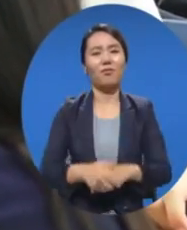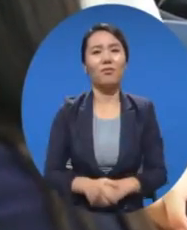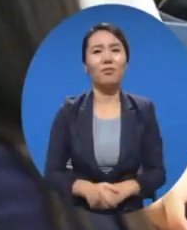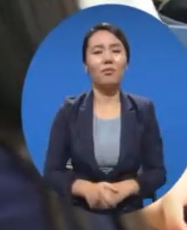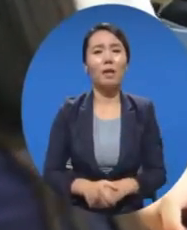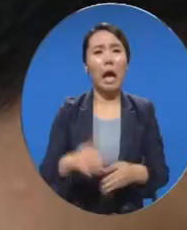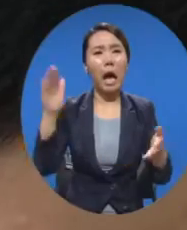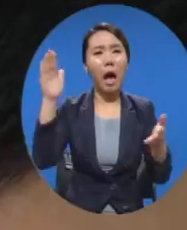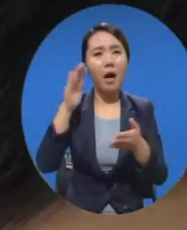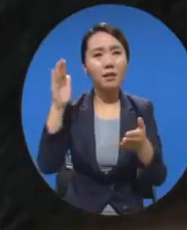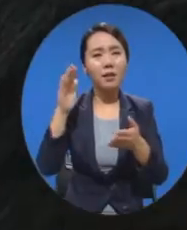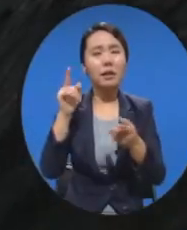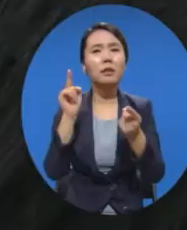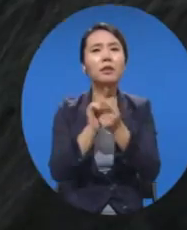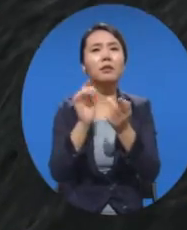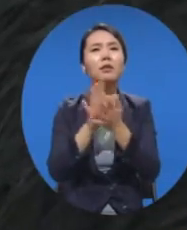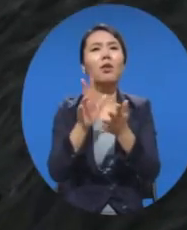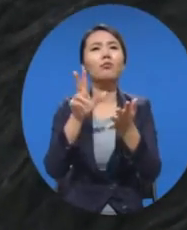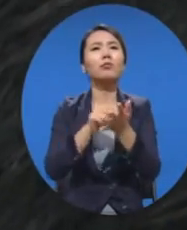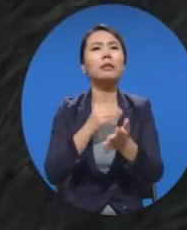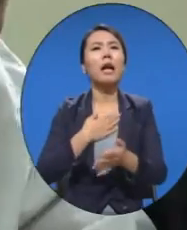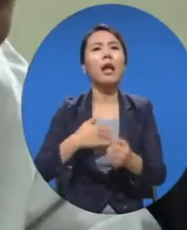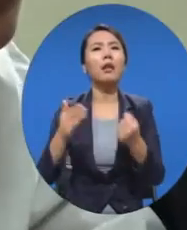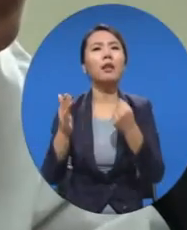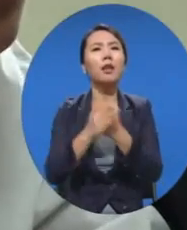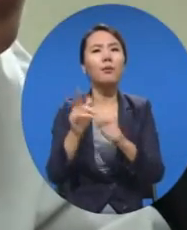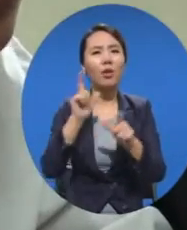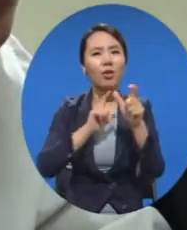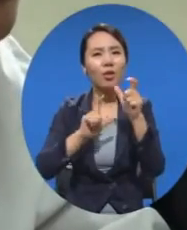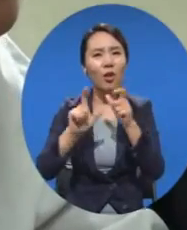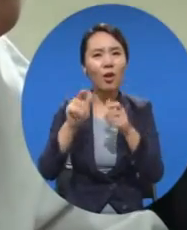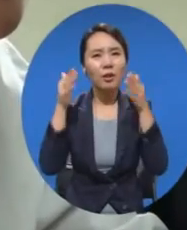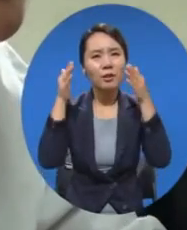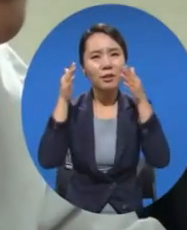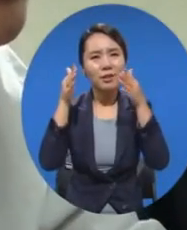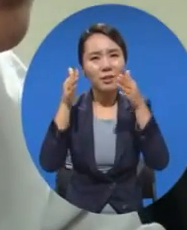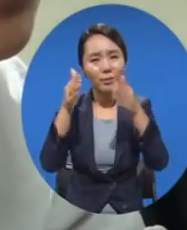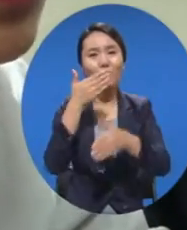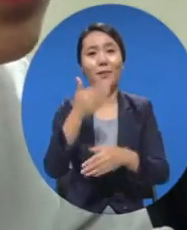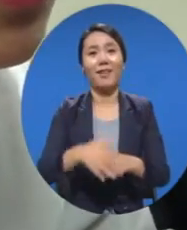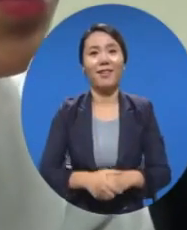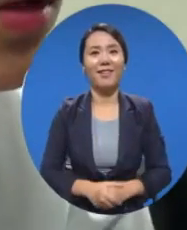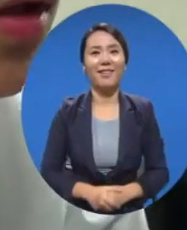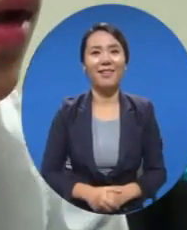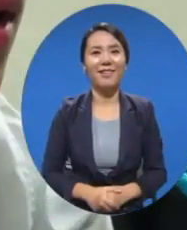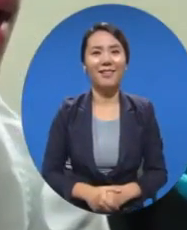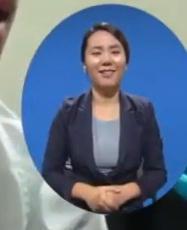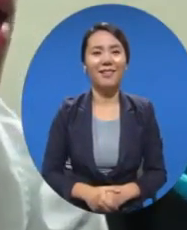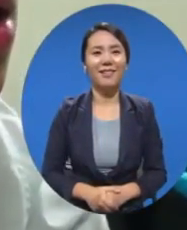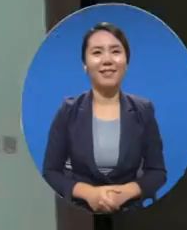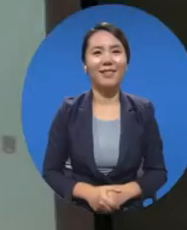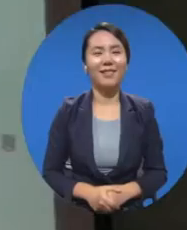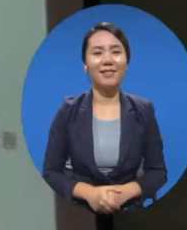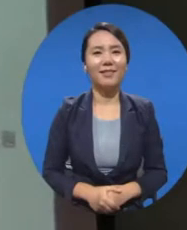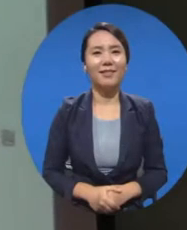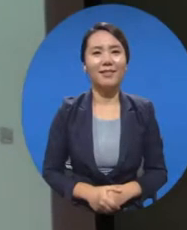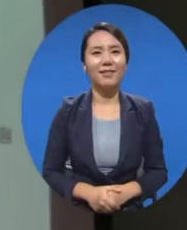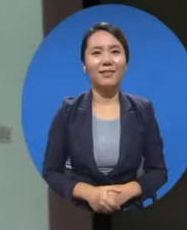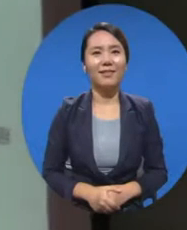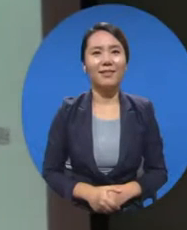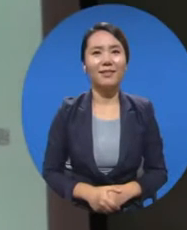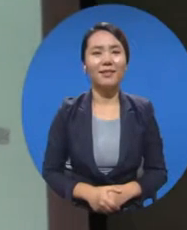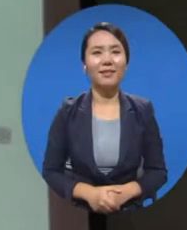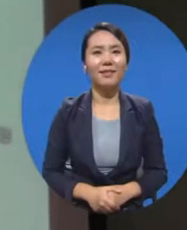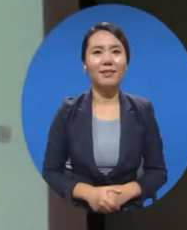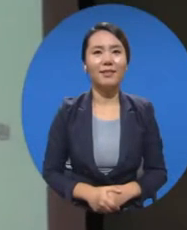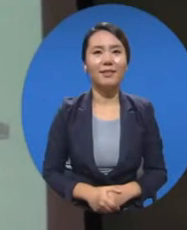학생들이 늘 부딪히는 문제라 그런지 표정이 참 진지합니다. 똑같이 가르치는데 너는 왜 못하냐 하는 말이 나오기 시작합니다. 수화 안 하는